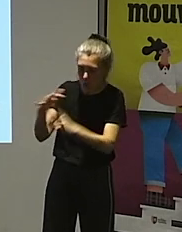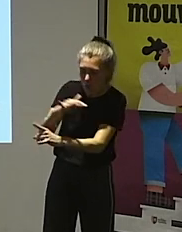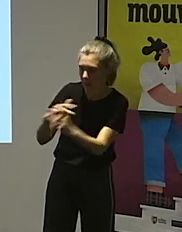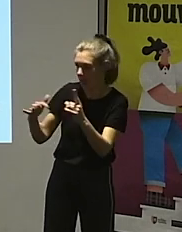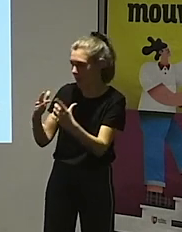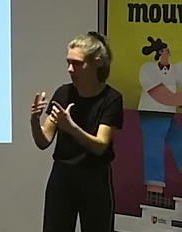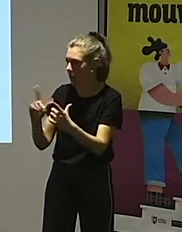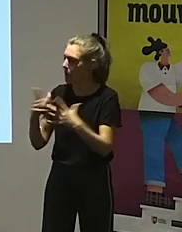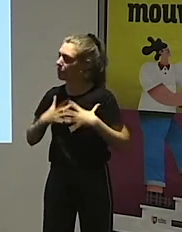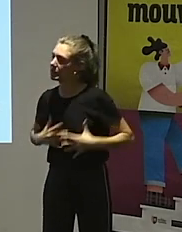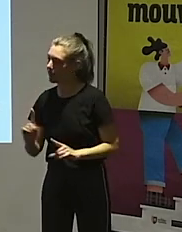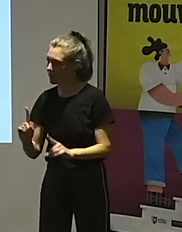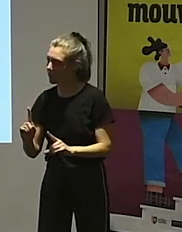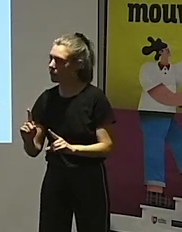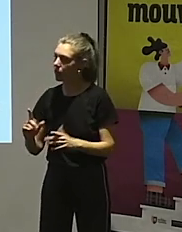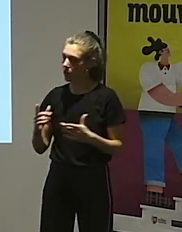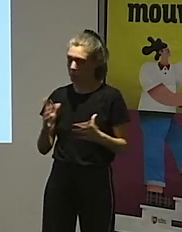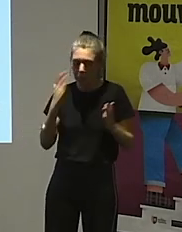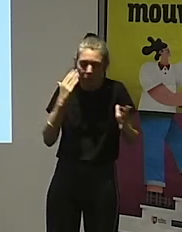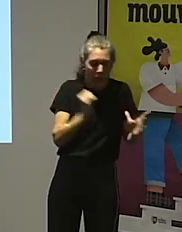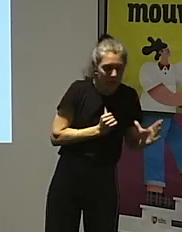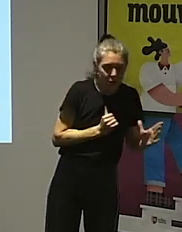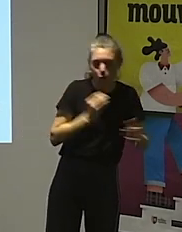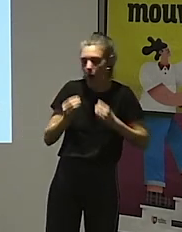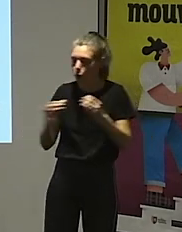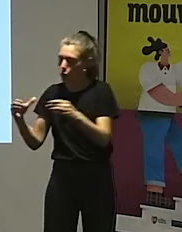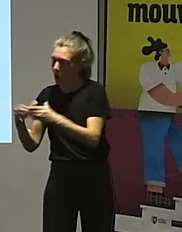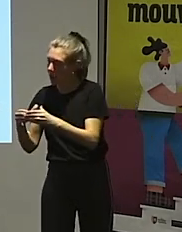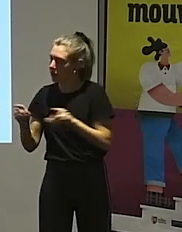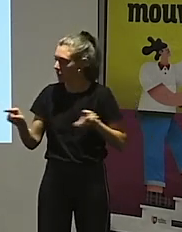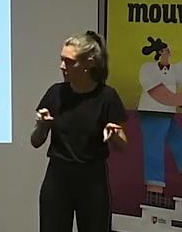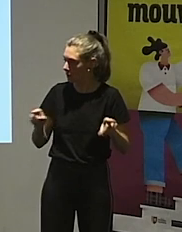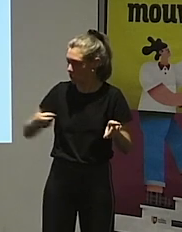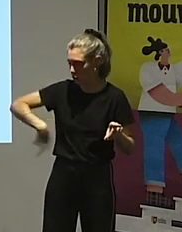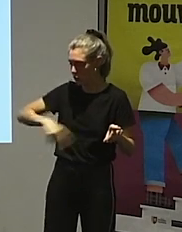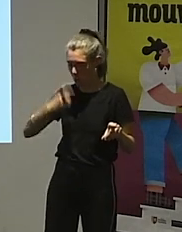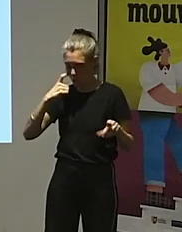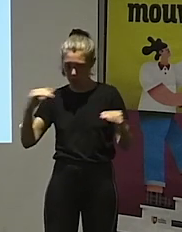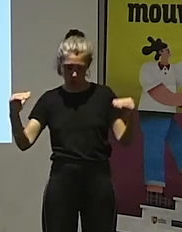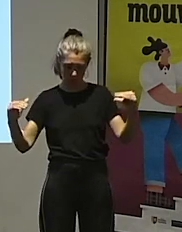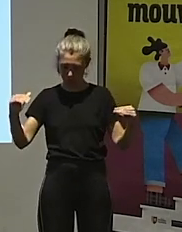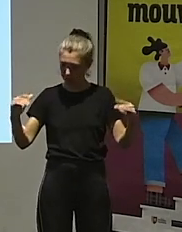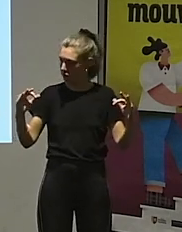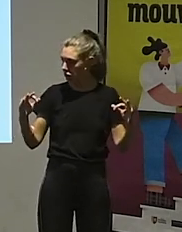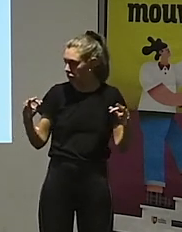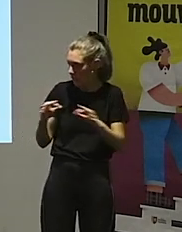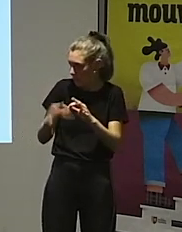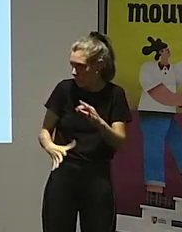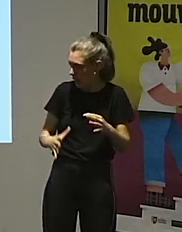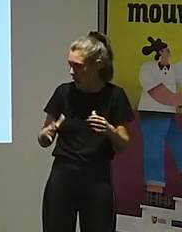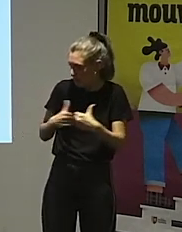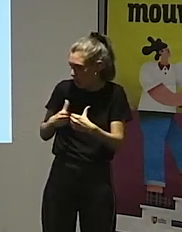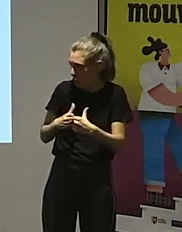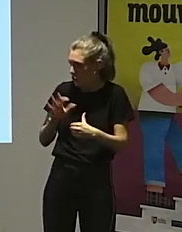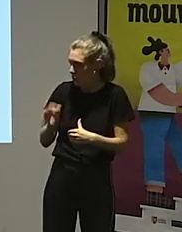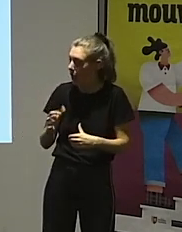plan physique, que ce soit individuel ou collectif, sur les entraînements traditionnels, on arrive à des bénéfices à peu près semblables. Oui, clairement, on